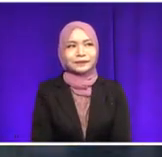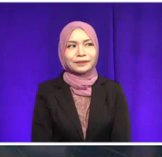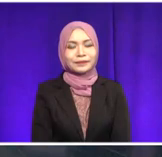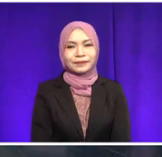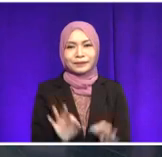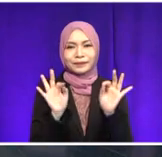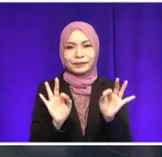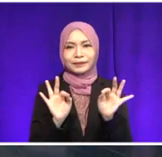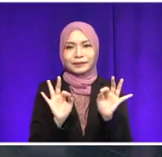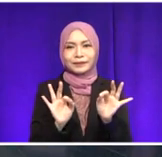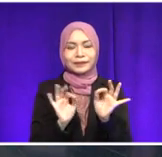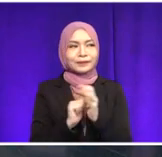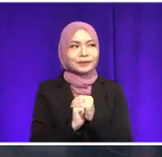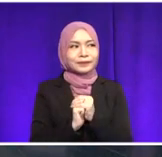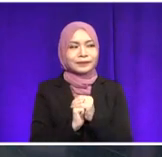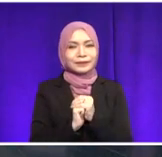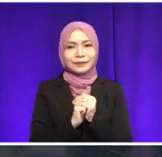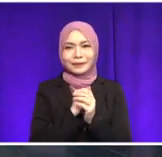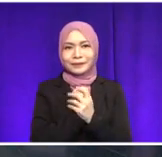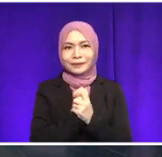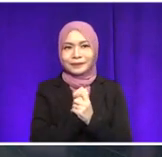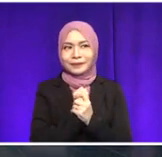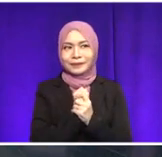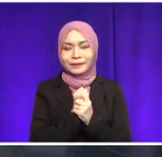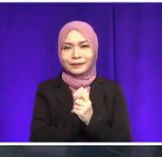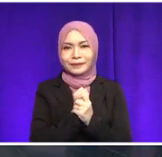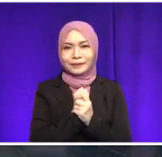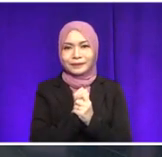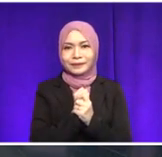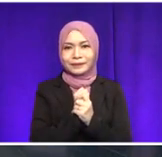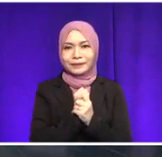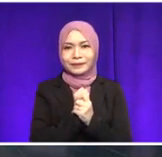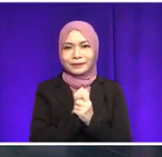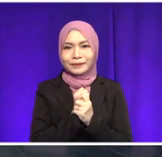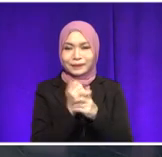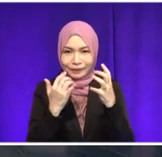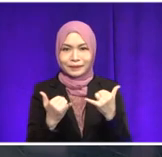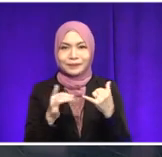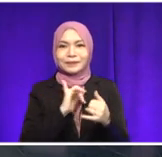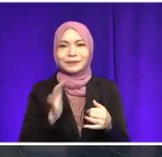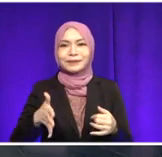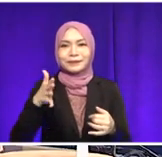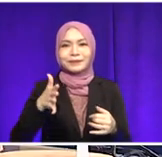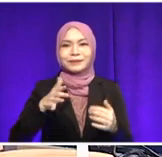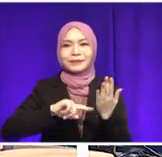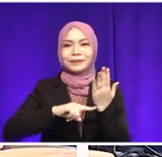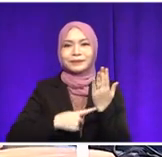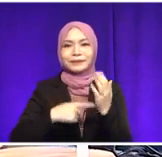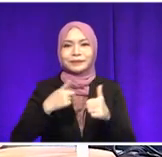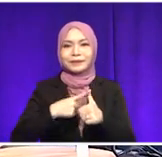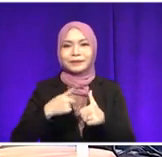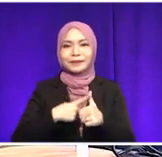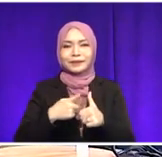Semestinya dengan yang pertama Oke kita menggunakan dengan tajuk Project jadi